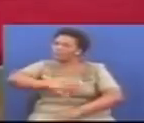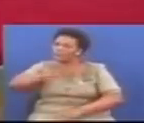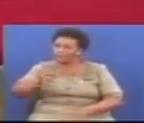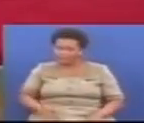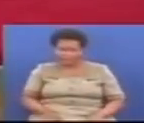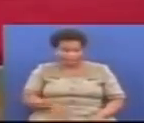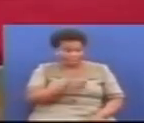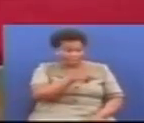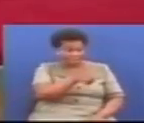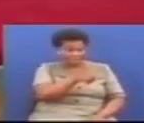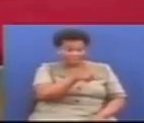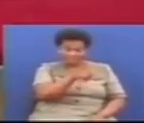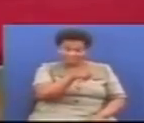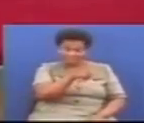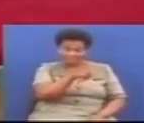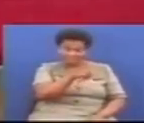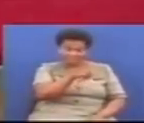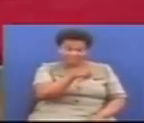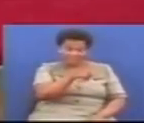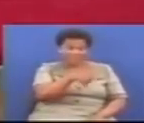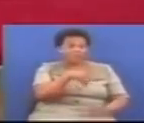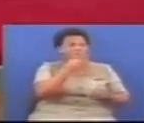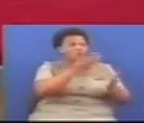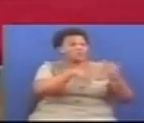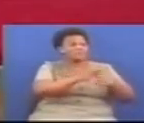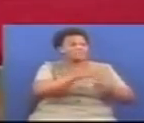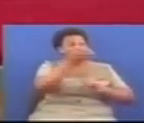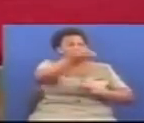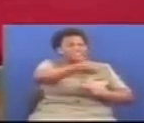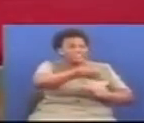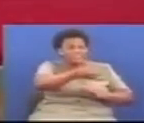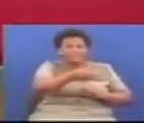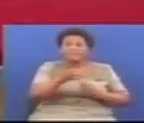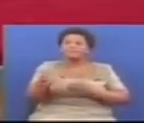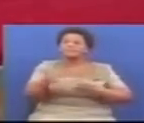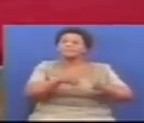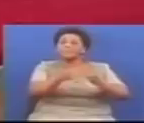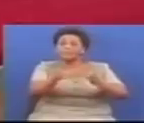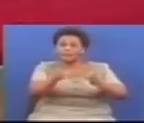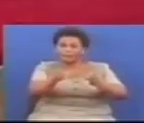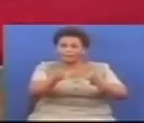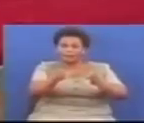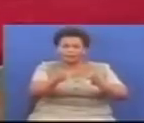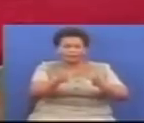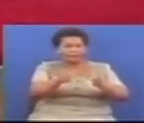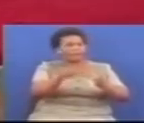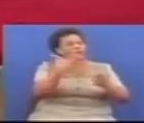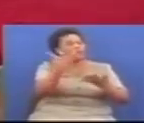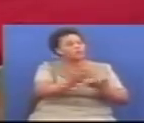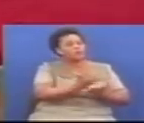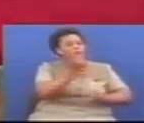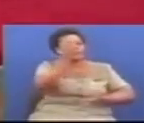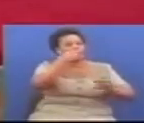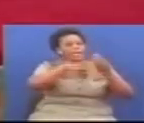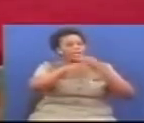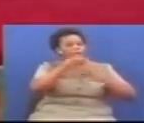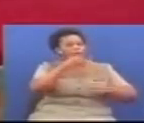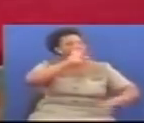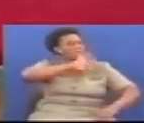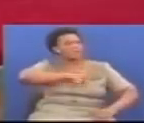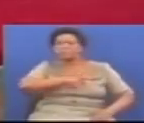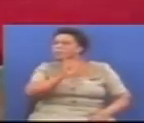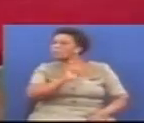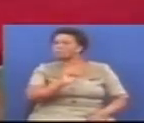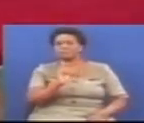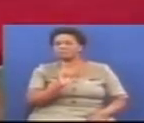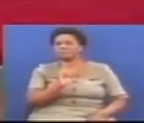wao inategemea makusanyo mapato ya ndani. Na tumeshapitisha budget hapo Mheshimiwa Spika. Hatujazuia halmashauri kuwa na uwezo wa